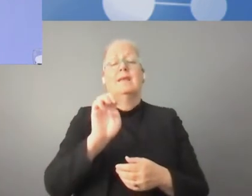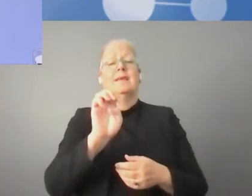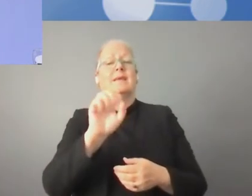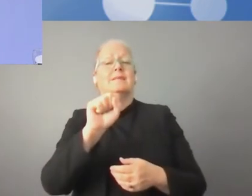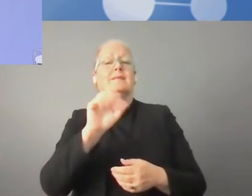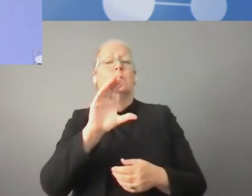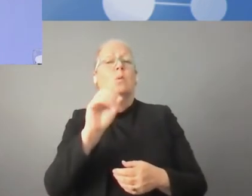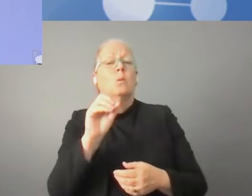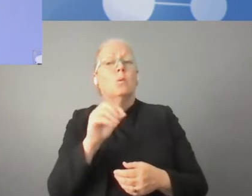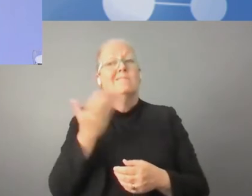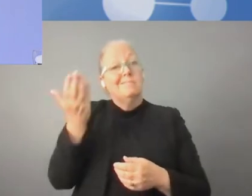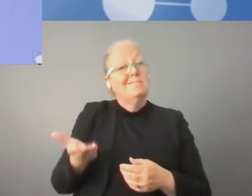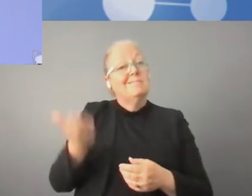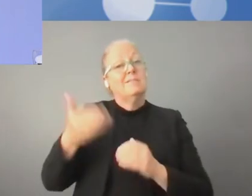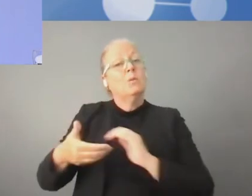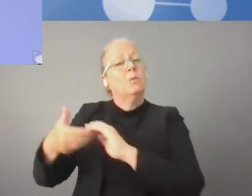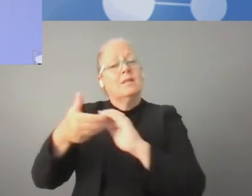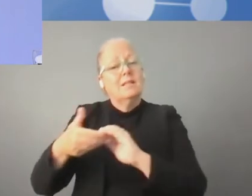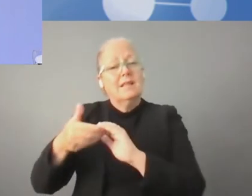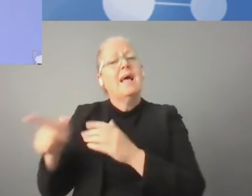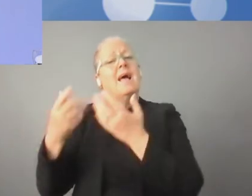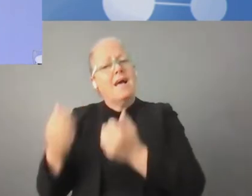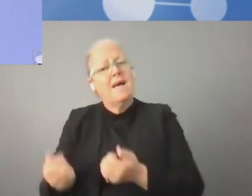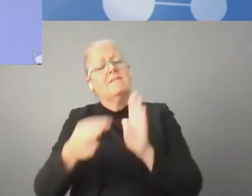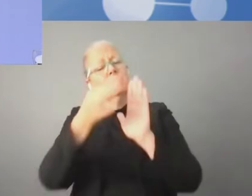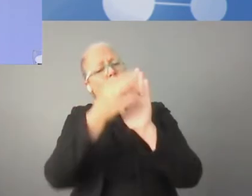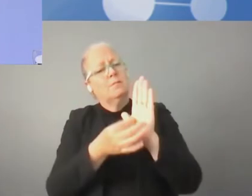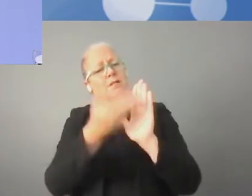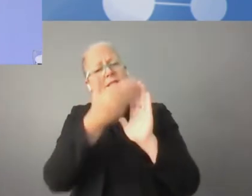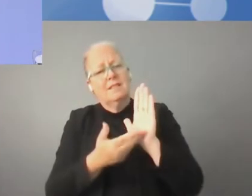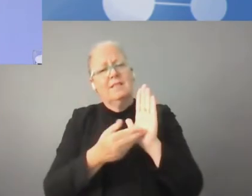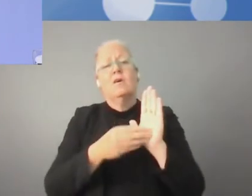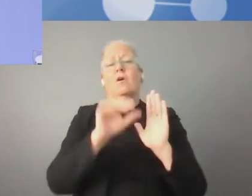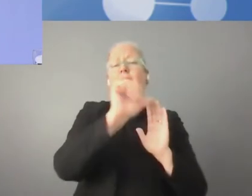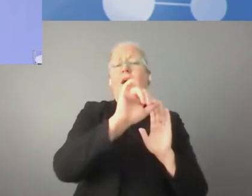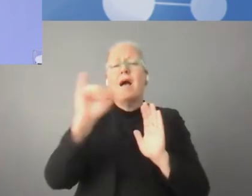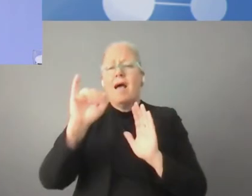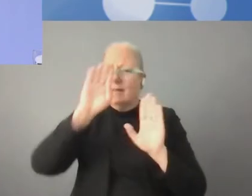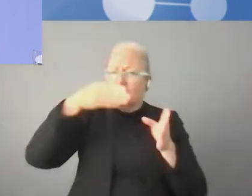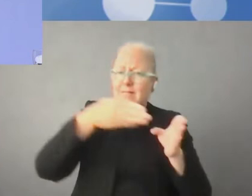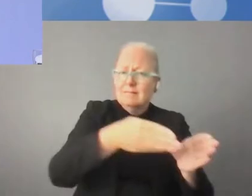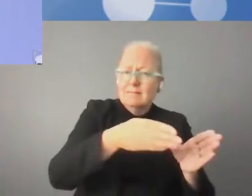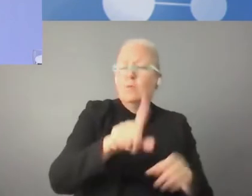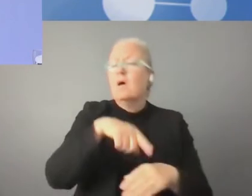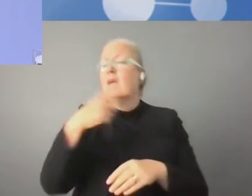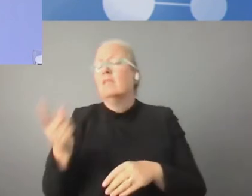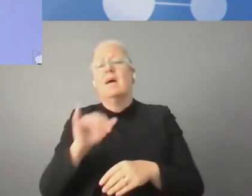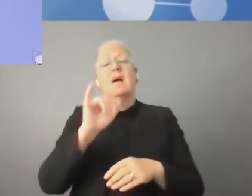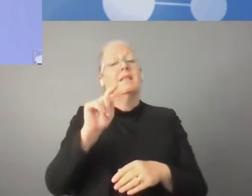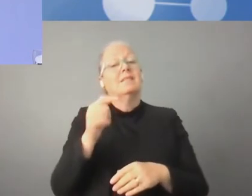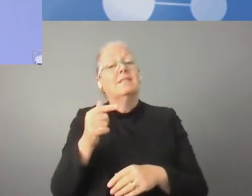的、自由的方面。包括联合国教科文组织也非常的积